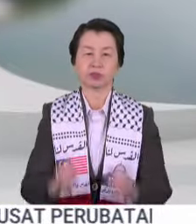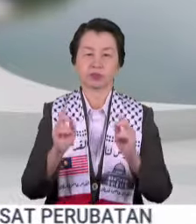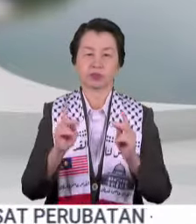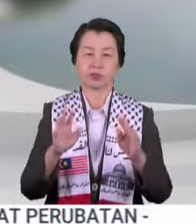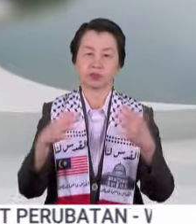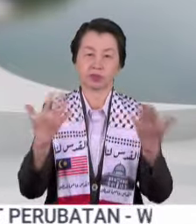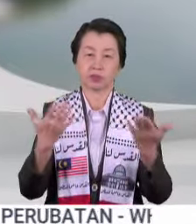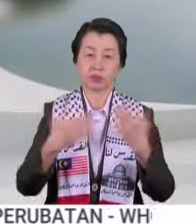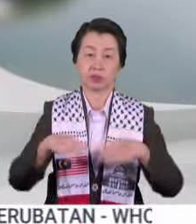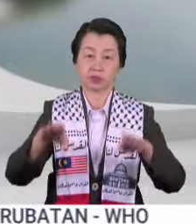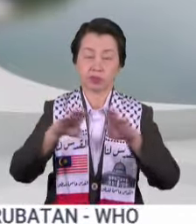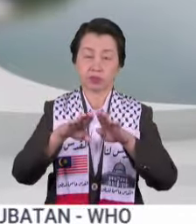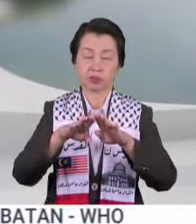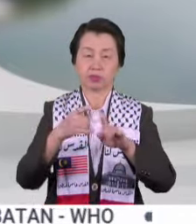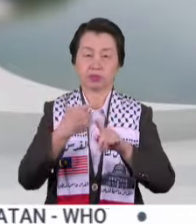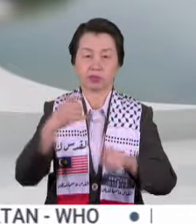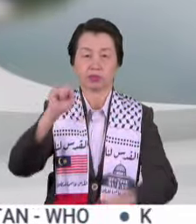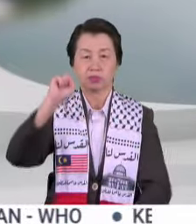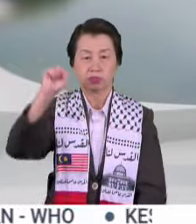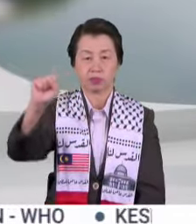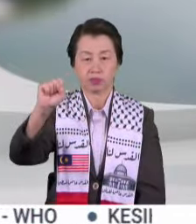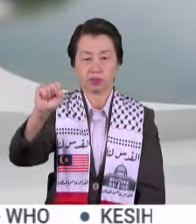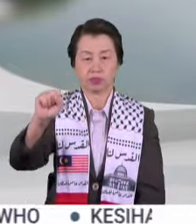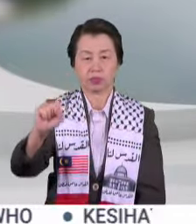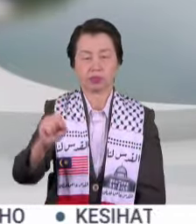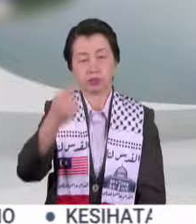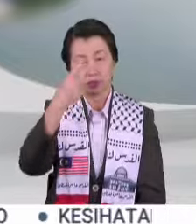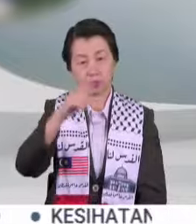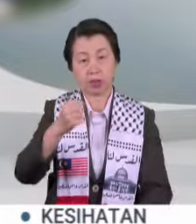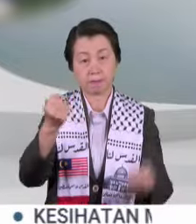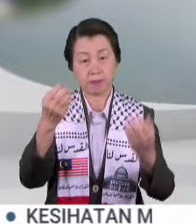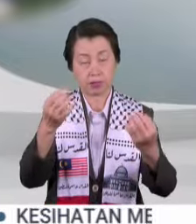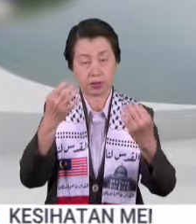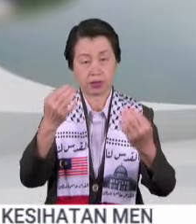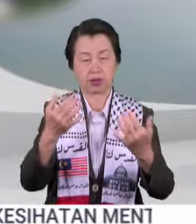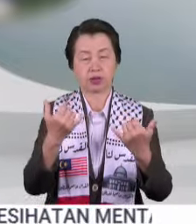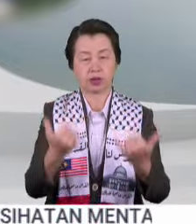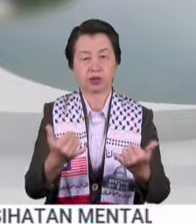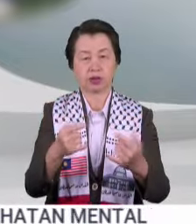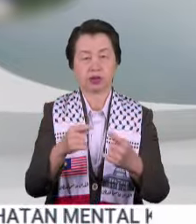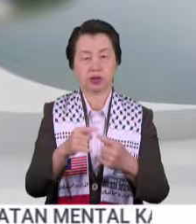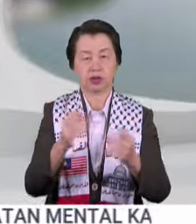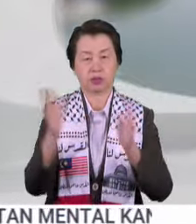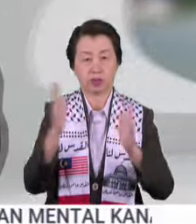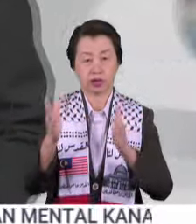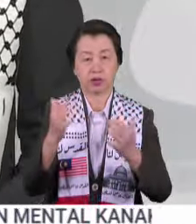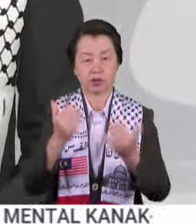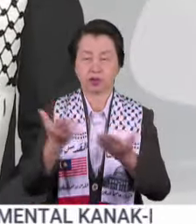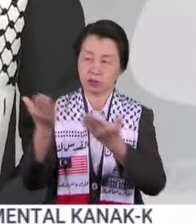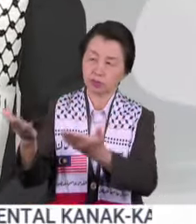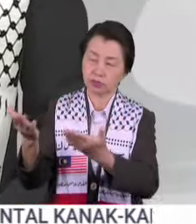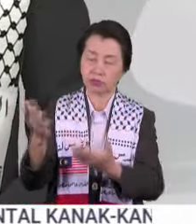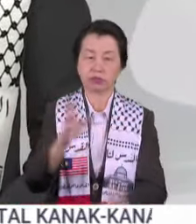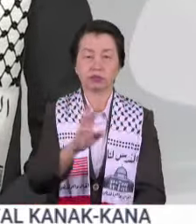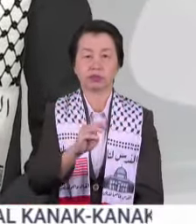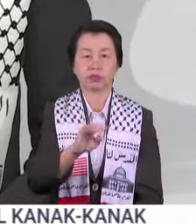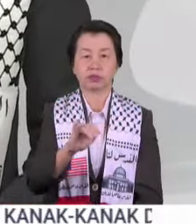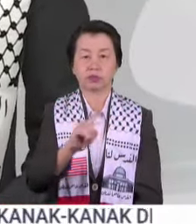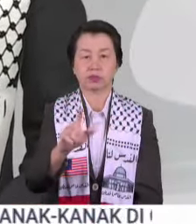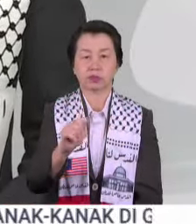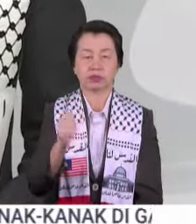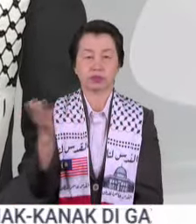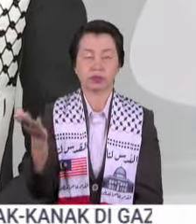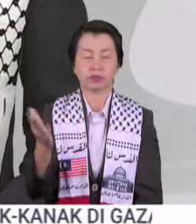paparan berita tadi mengakhiri perkembangan dari negeri di bawah Bayu untuk lebih banyak perkembangan semasa di tanah air kita terus saja bersama dengan m